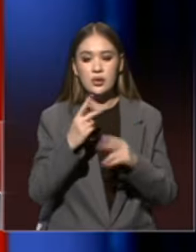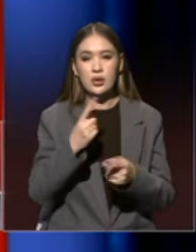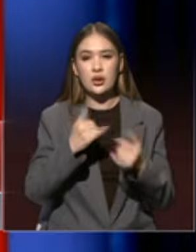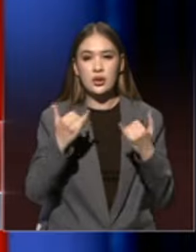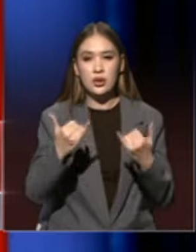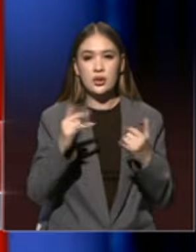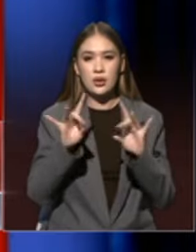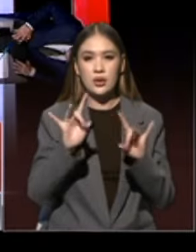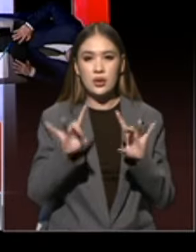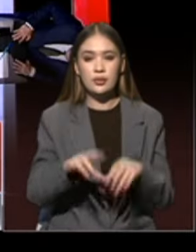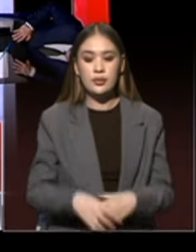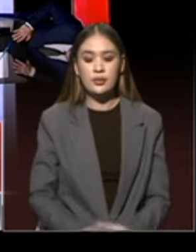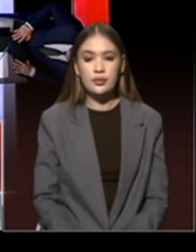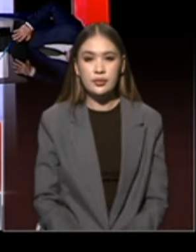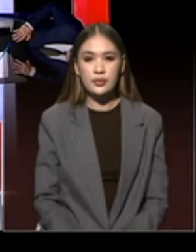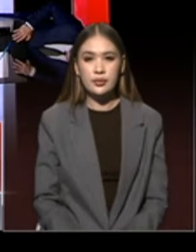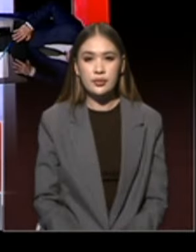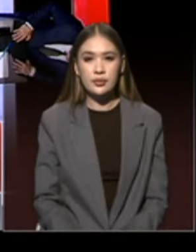ораламыз.